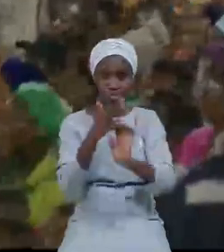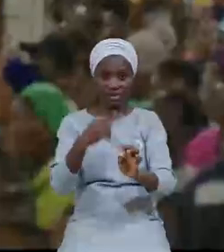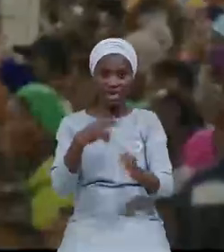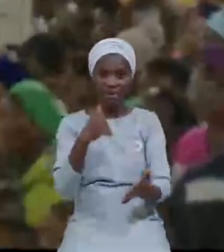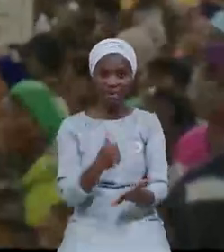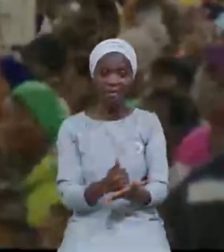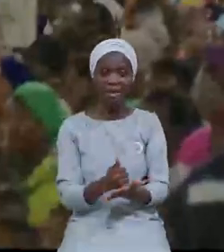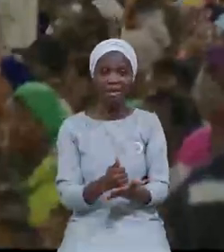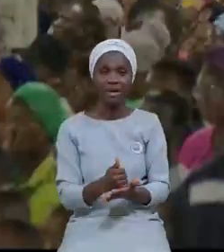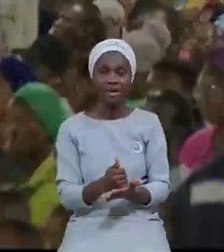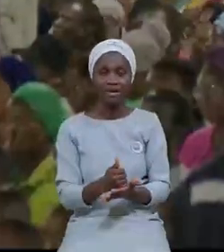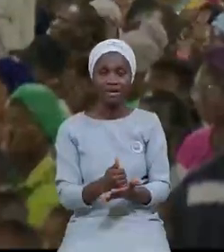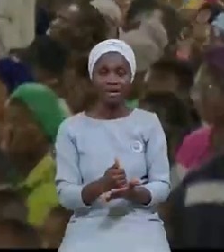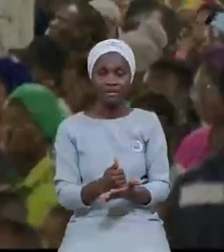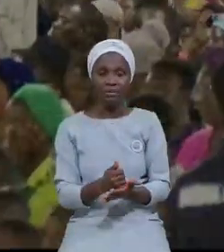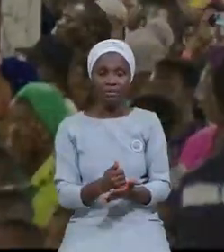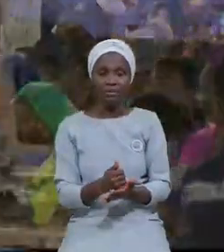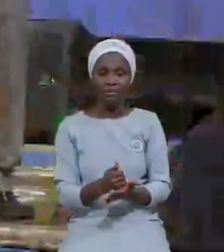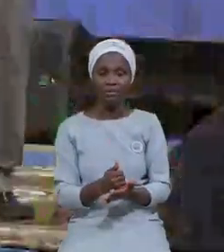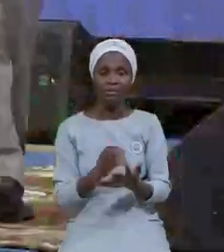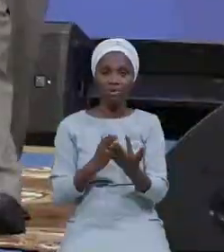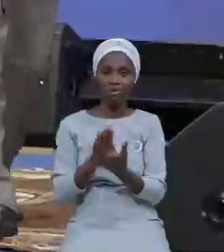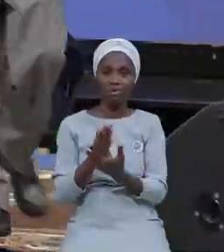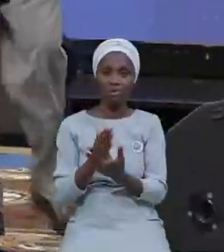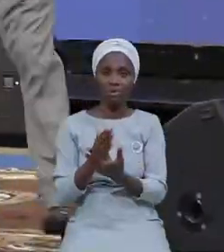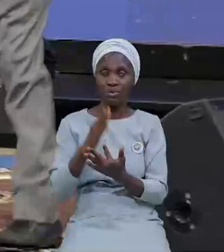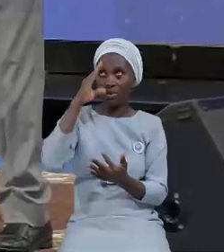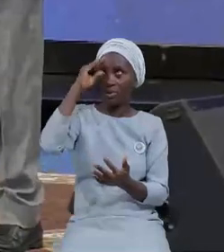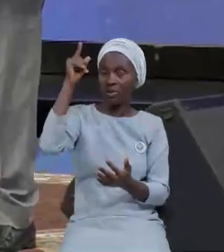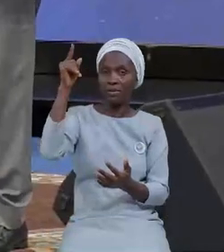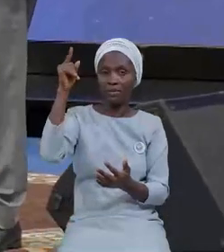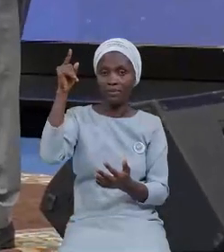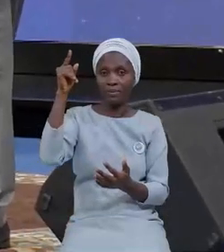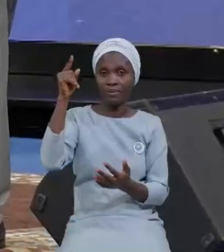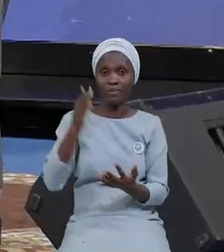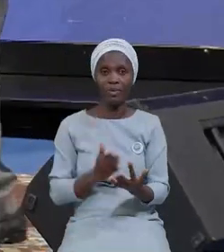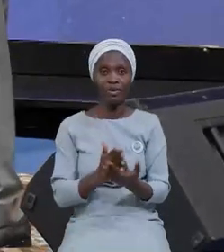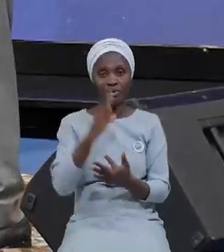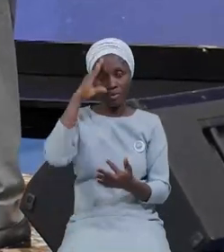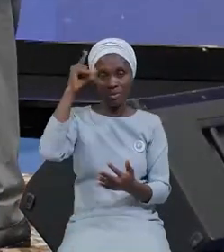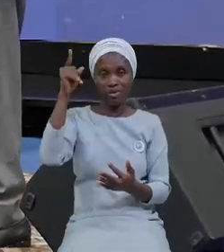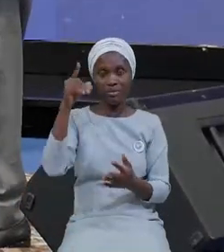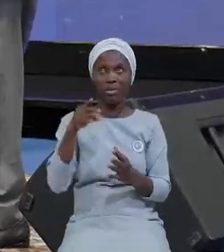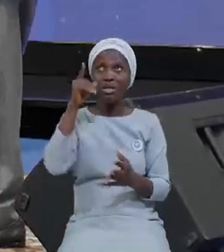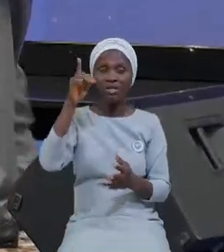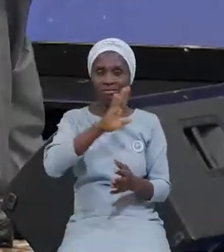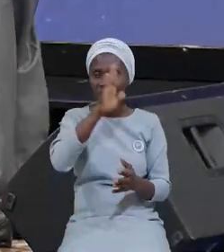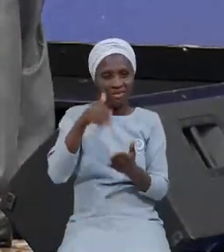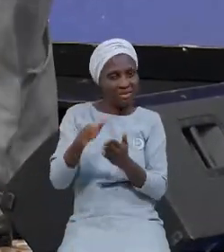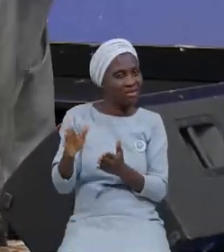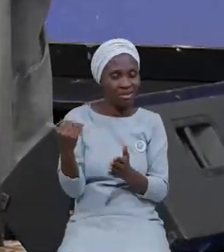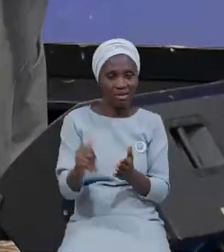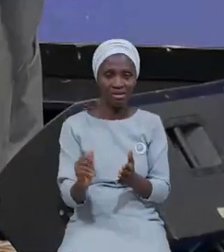nom de Jésus car par lui par lui et il rejette